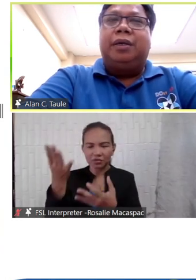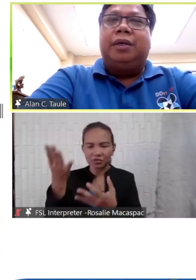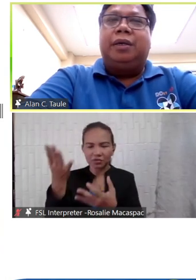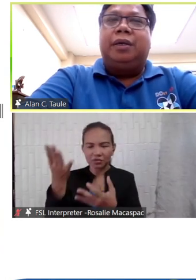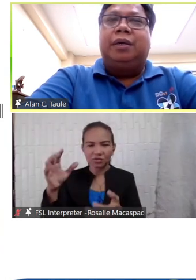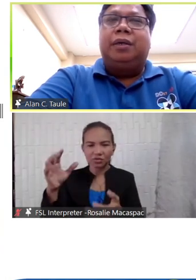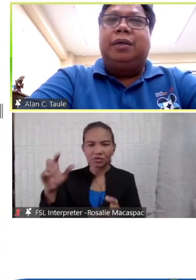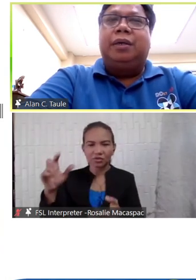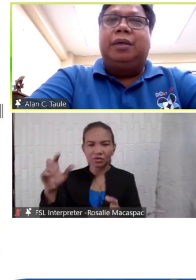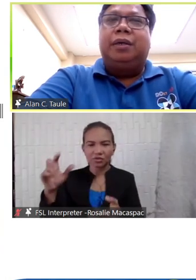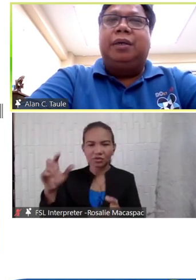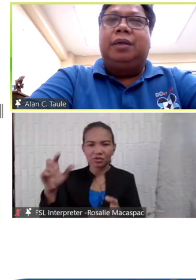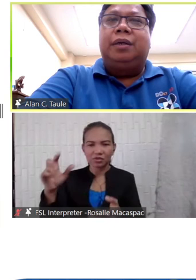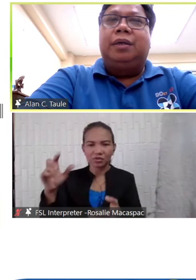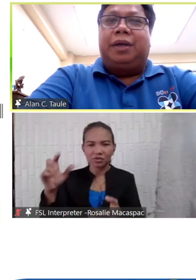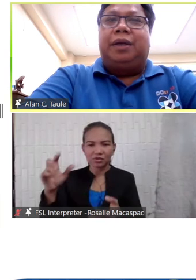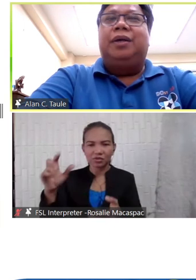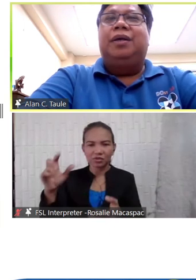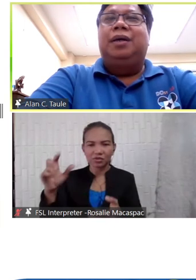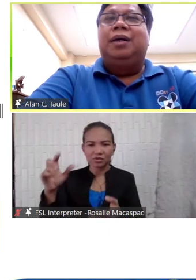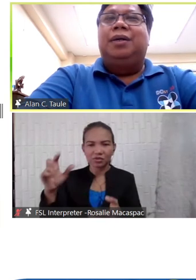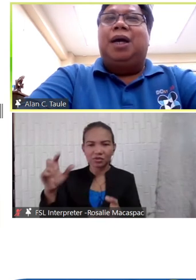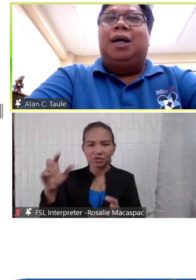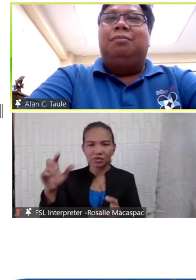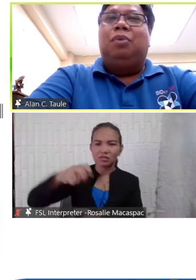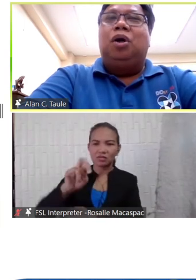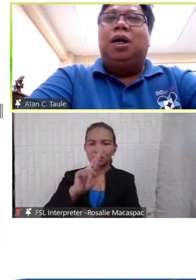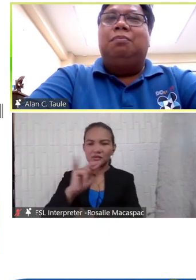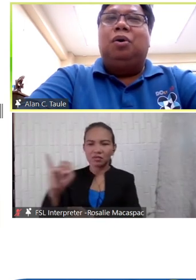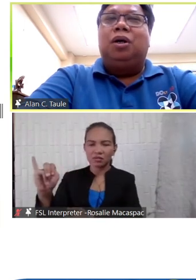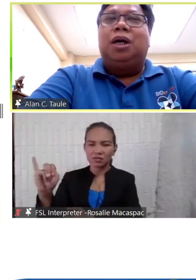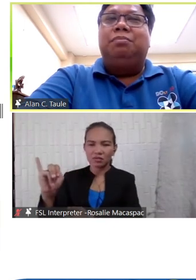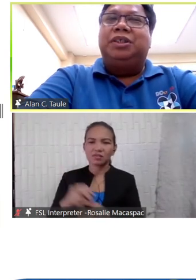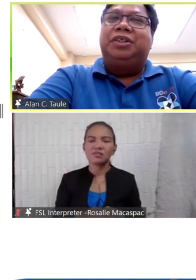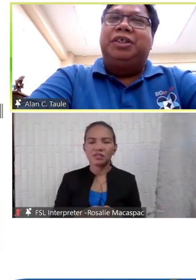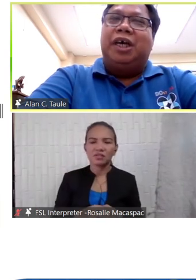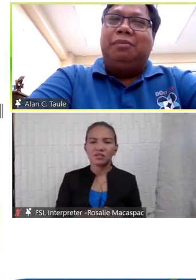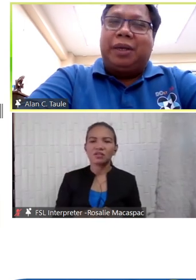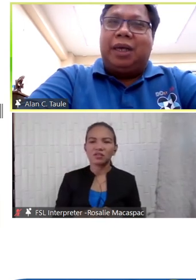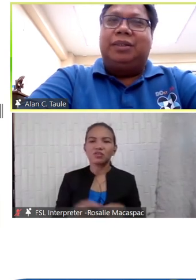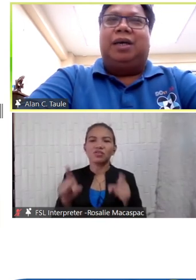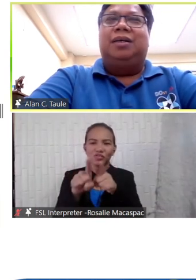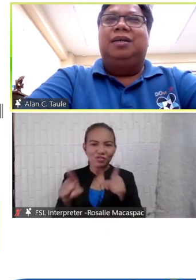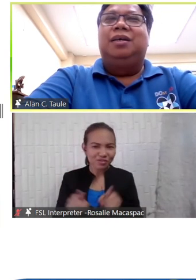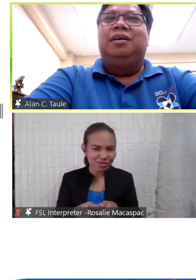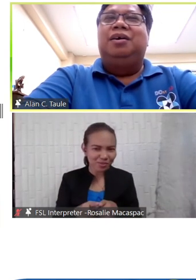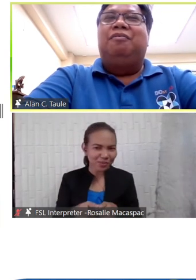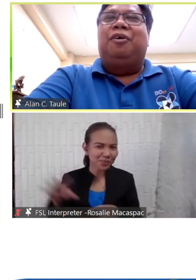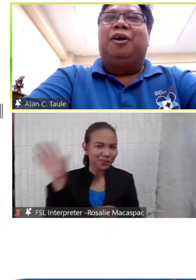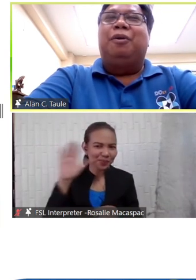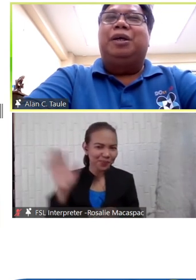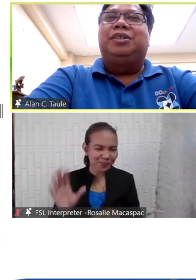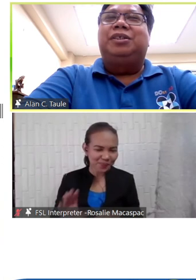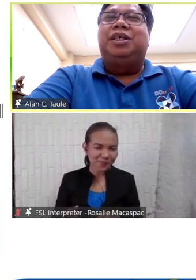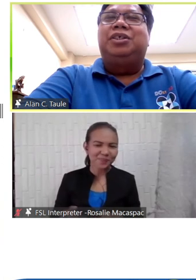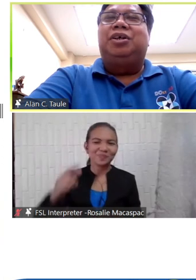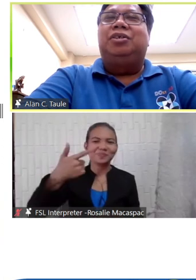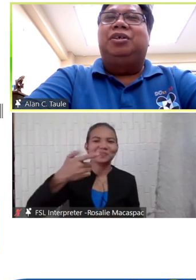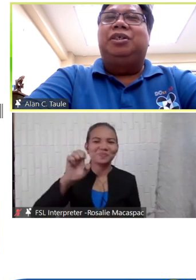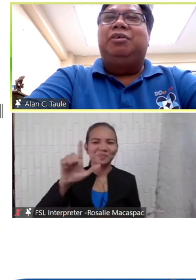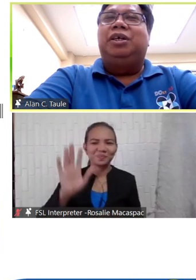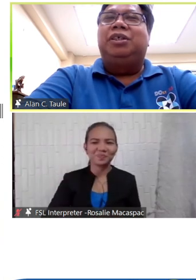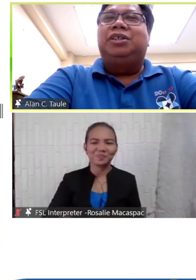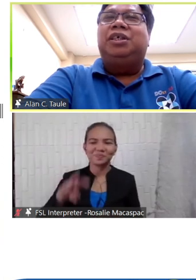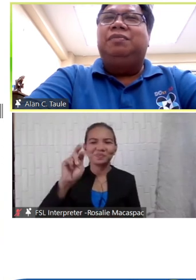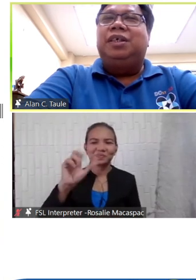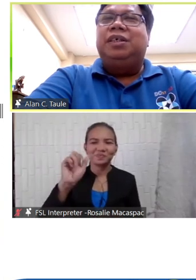PNRI, at siyempre ang bonggang-bonggang Ms. Jel Miranda for her presentation